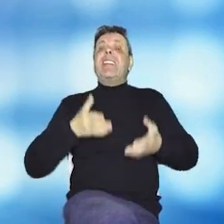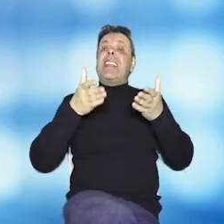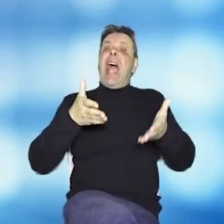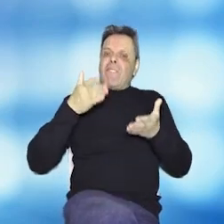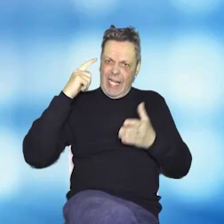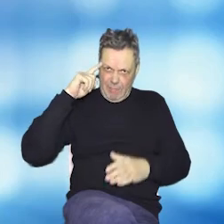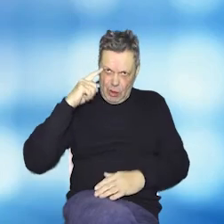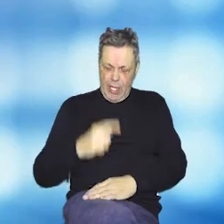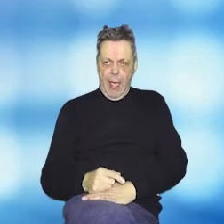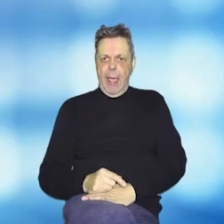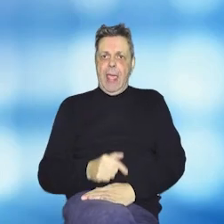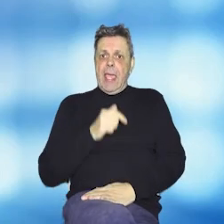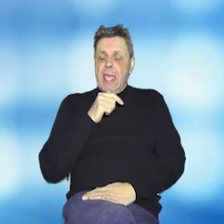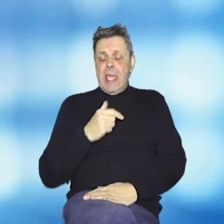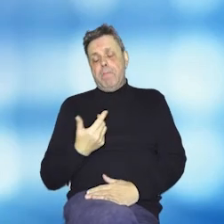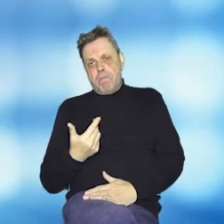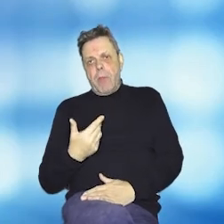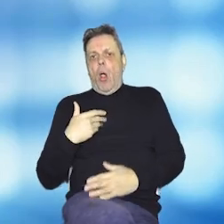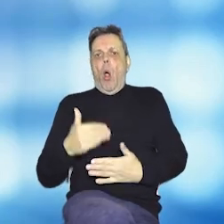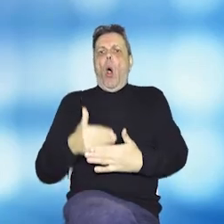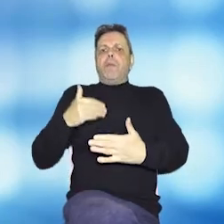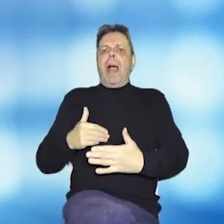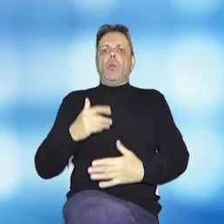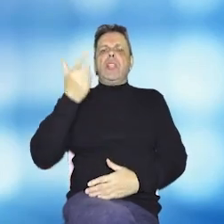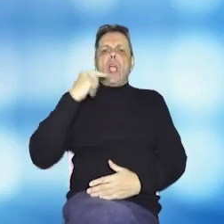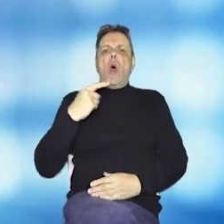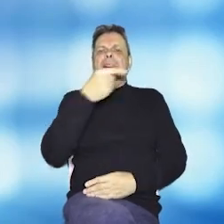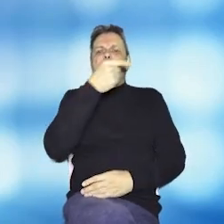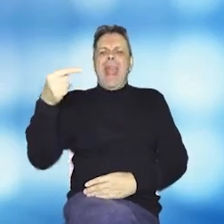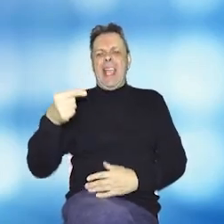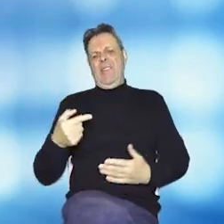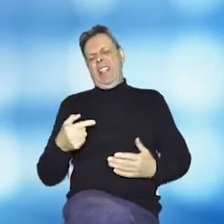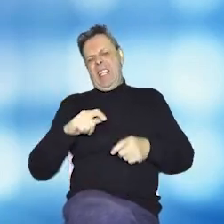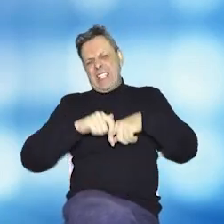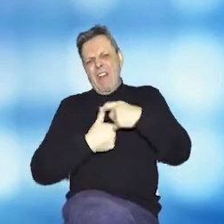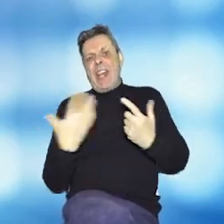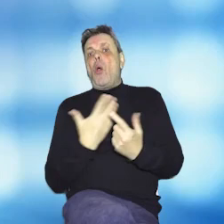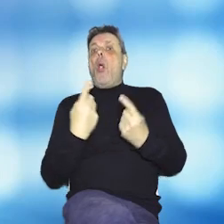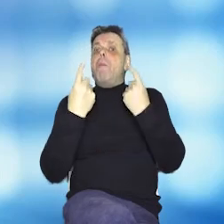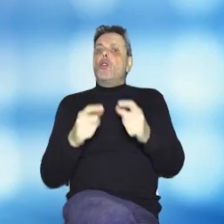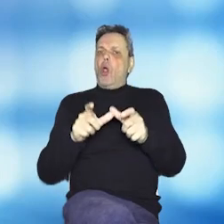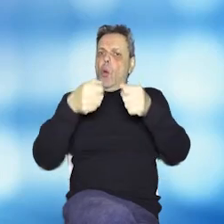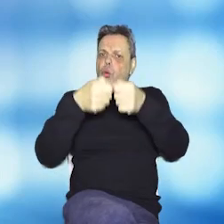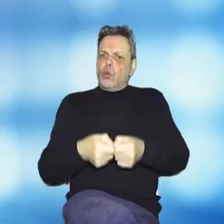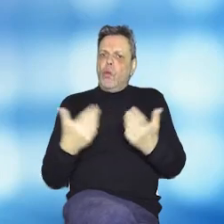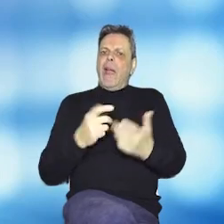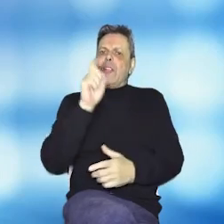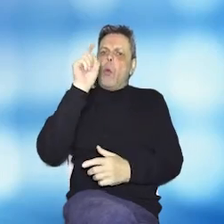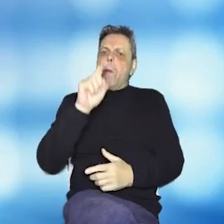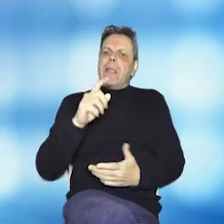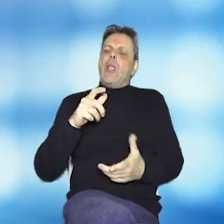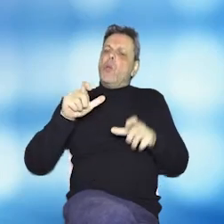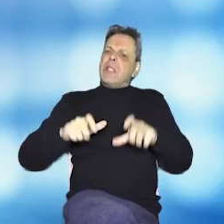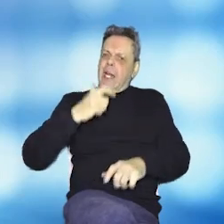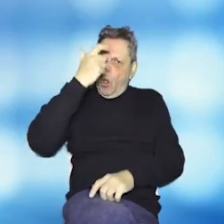takva razmišljanja i nekako se odmaknuto do nekih negativnih stereotipa koji postoje u društvu kada su u pitanju